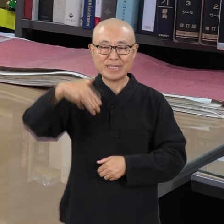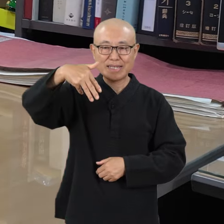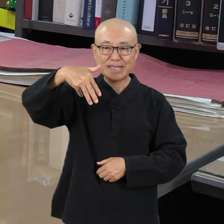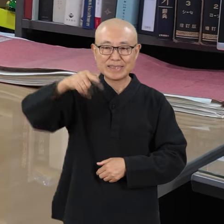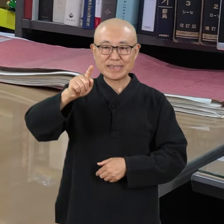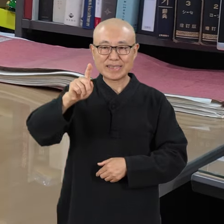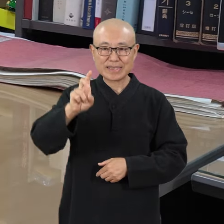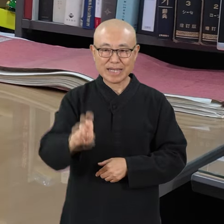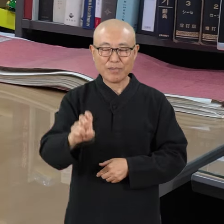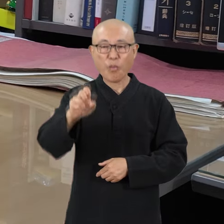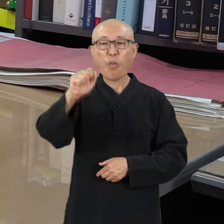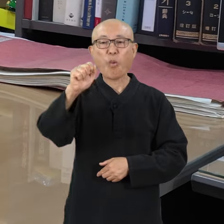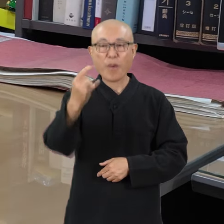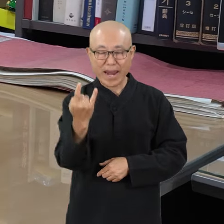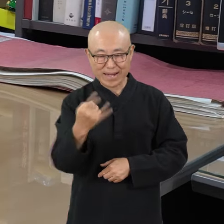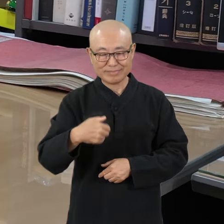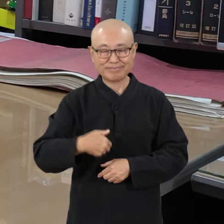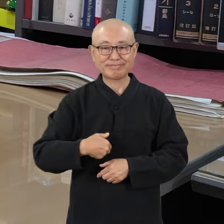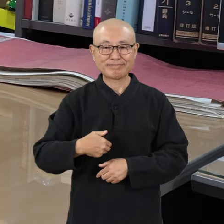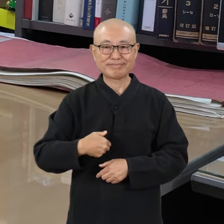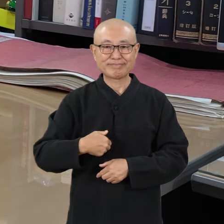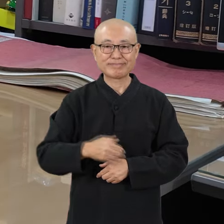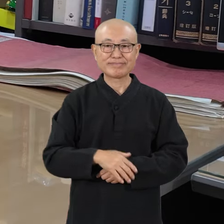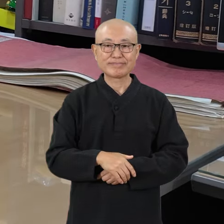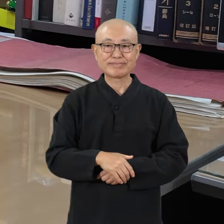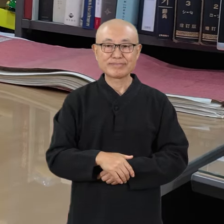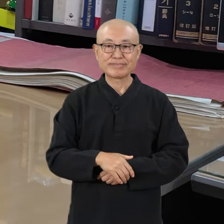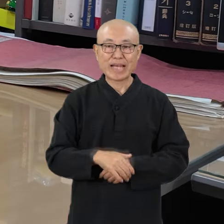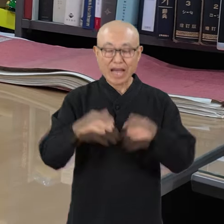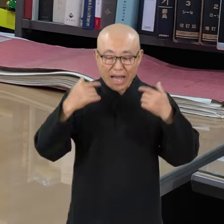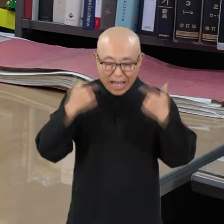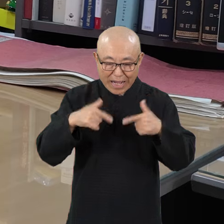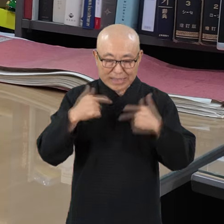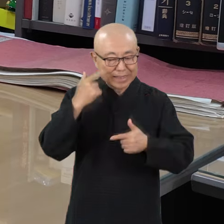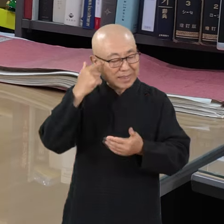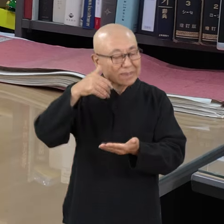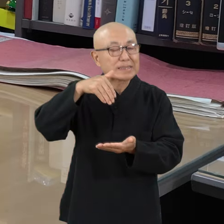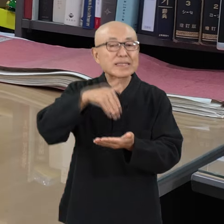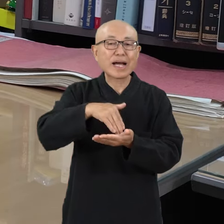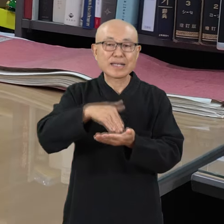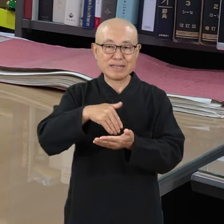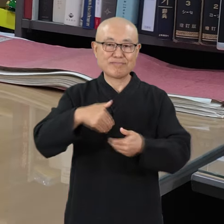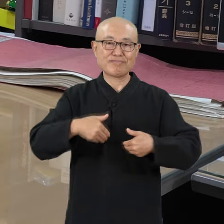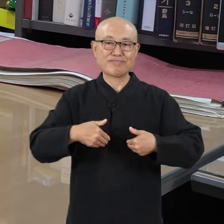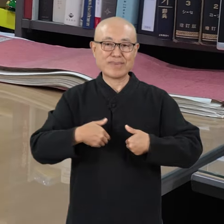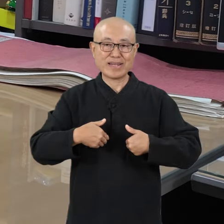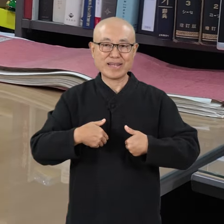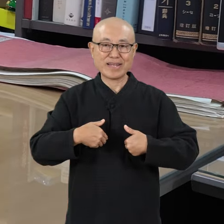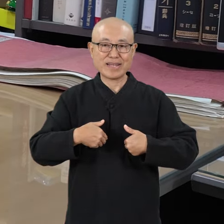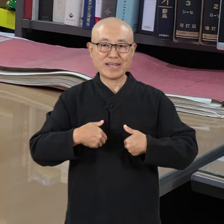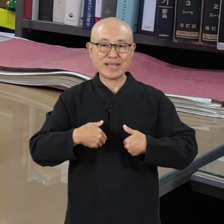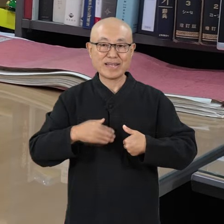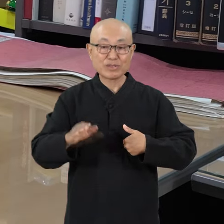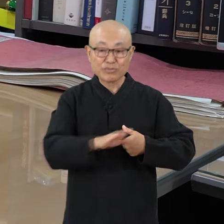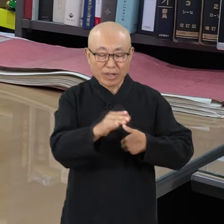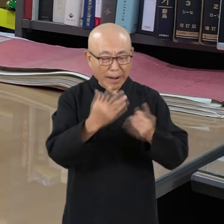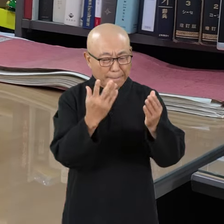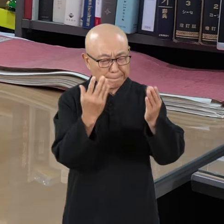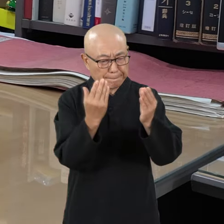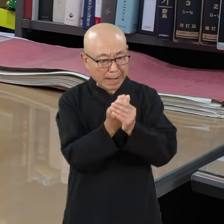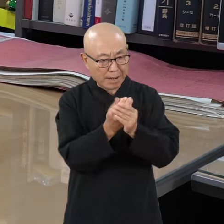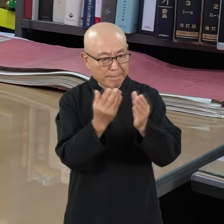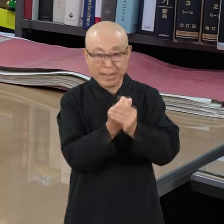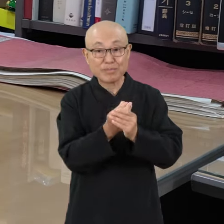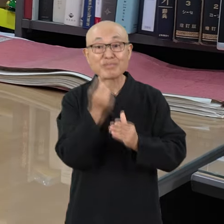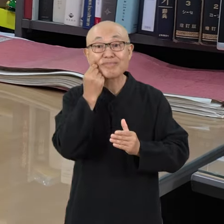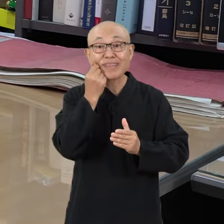단어가 있습니다. 그래서 참자를 가지고 우리는 항상 우리가 완벽하게 자랄 수가